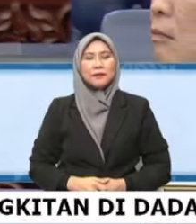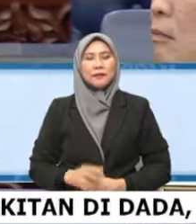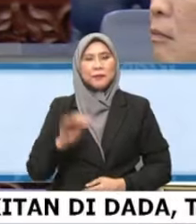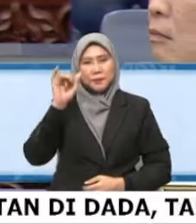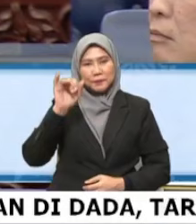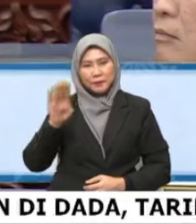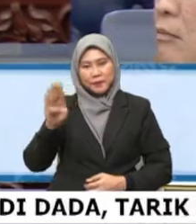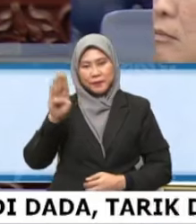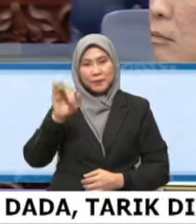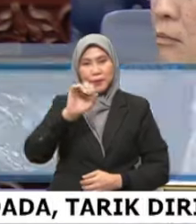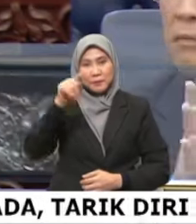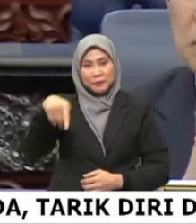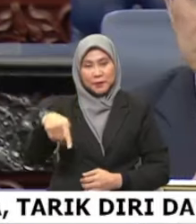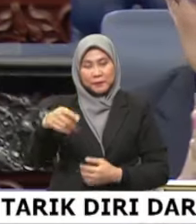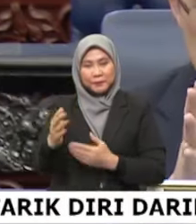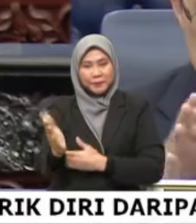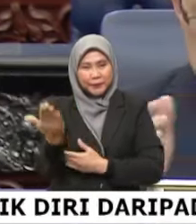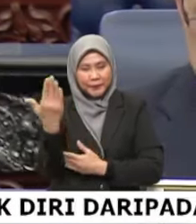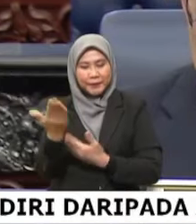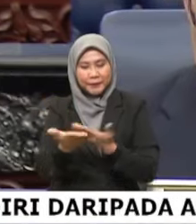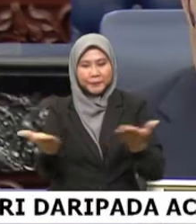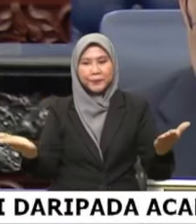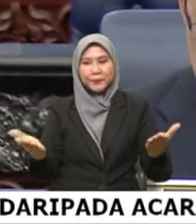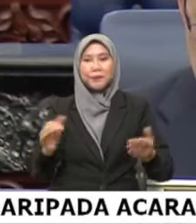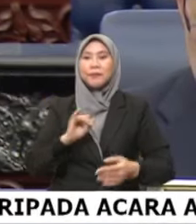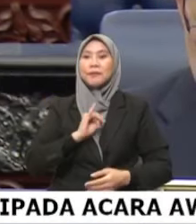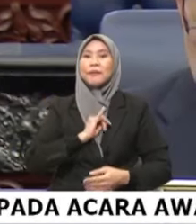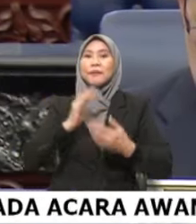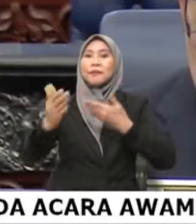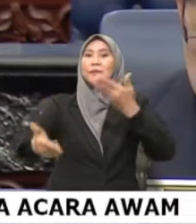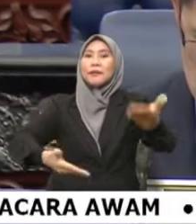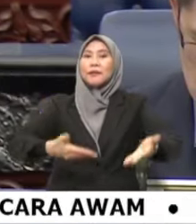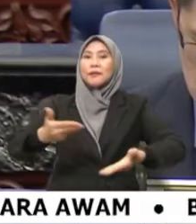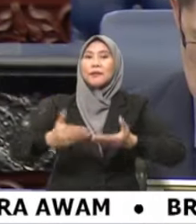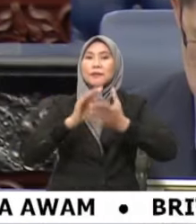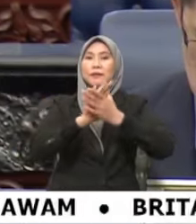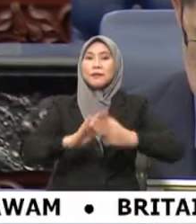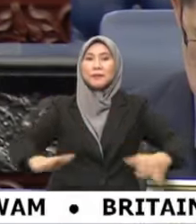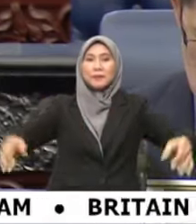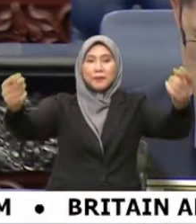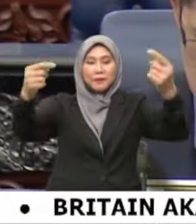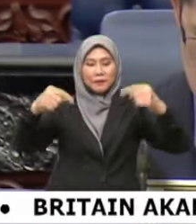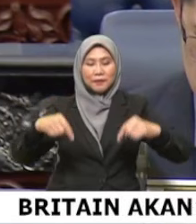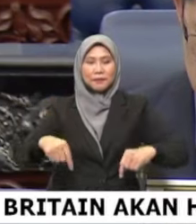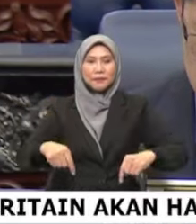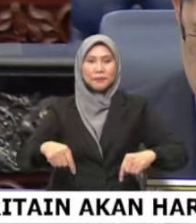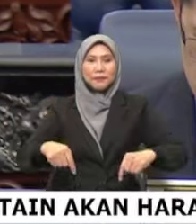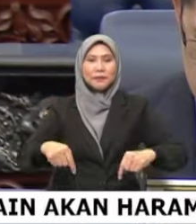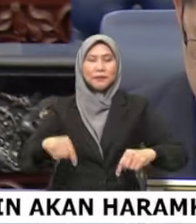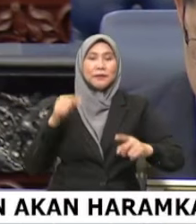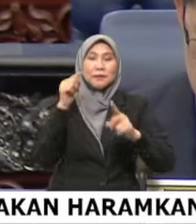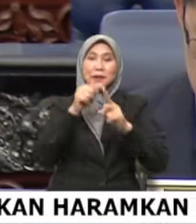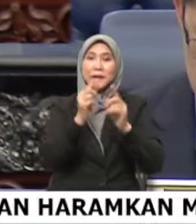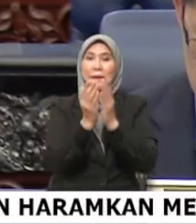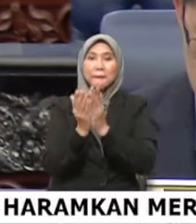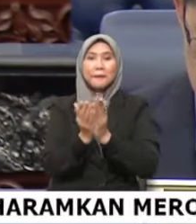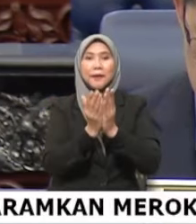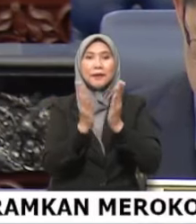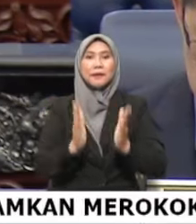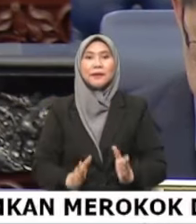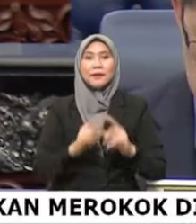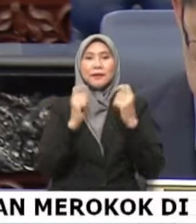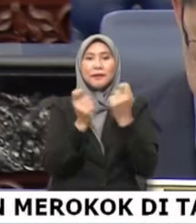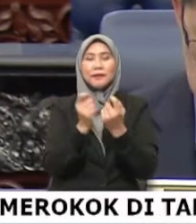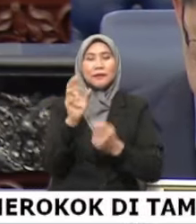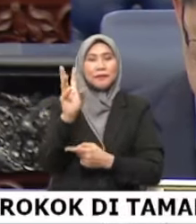Berhormat. Sebelum itu saya ingin mengalu-alukan selamat datang ahlan wa sahlan wa marhaban bikum kepada pelajar tingkatan 6